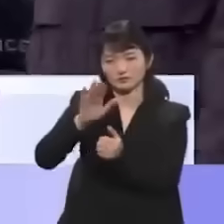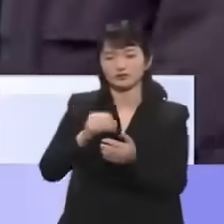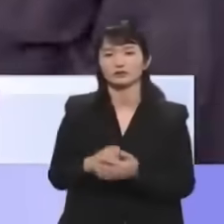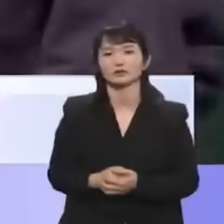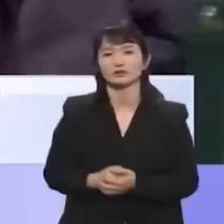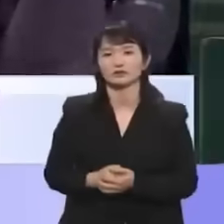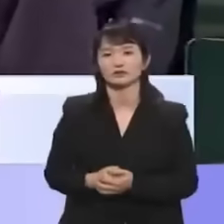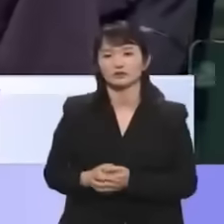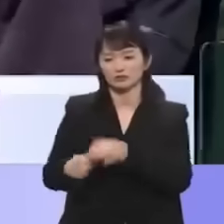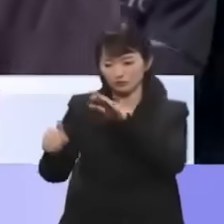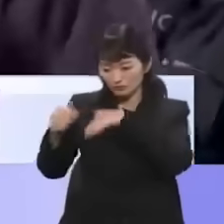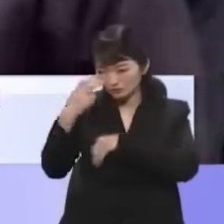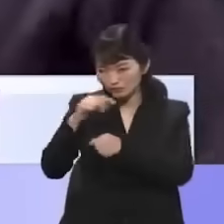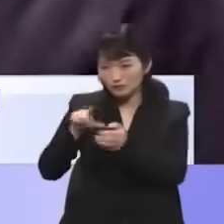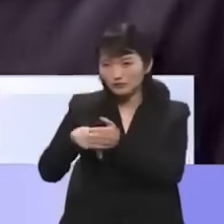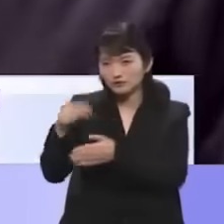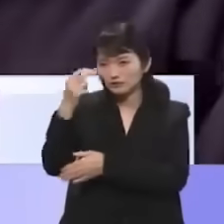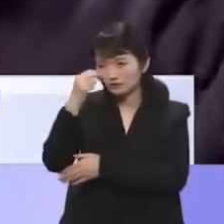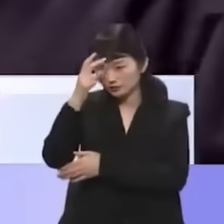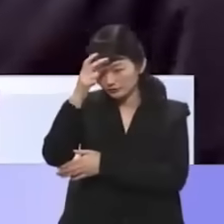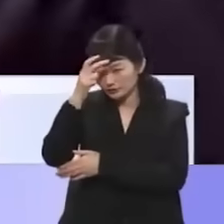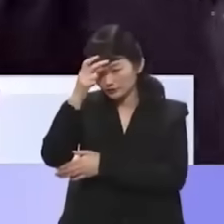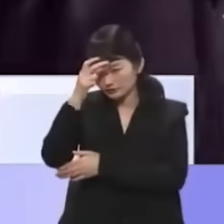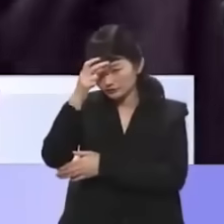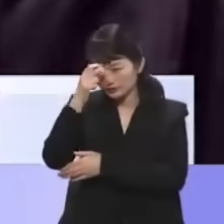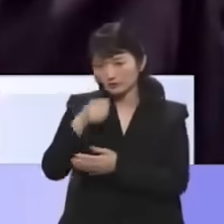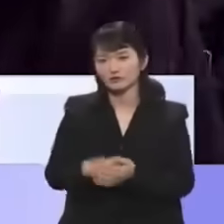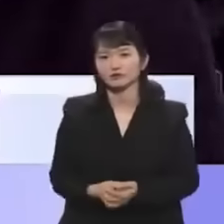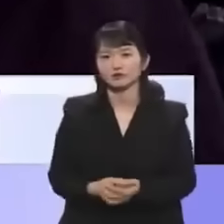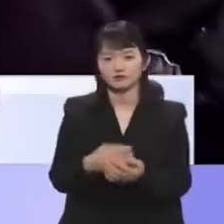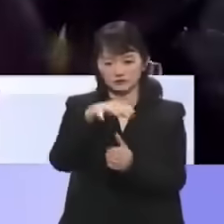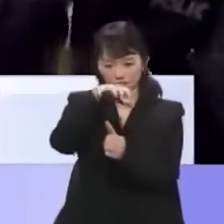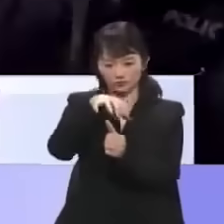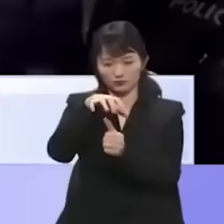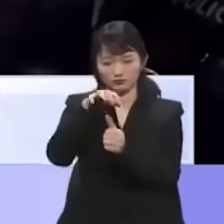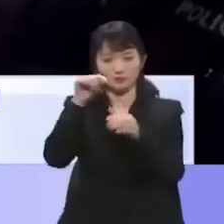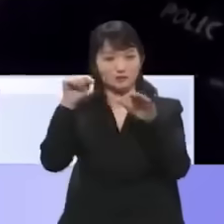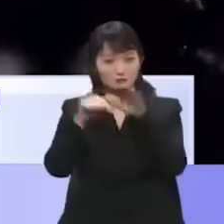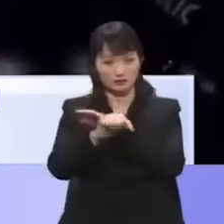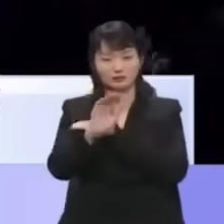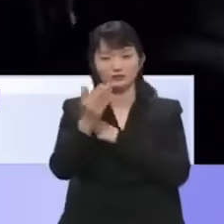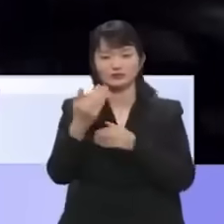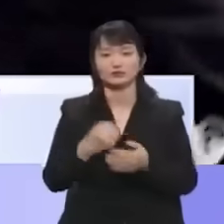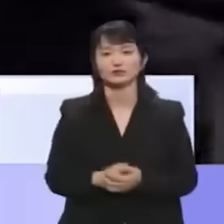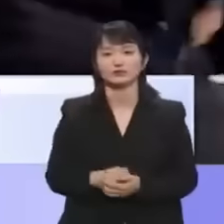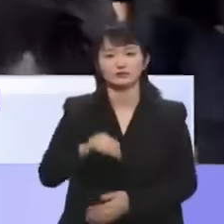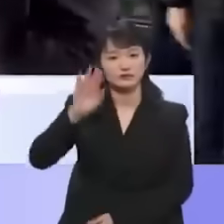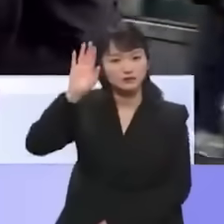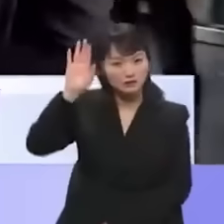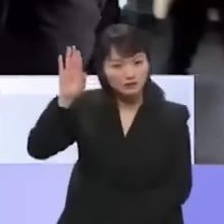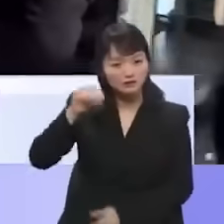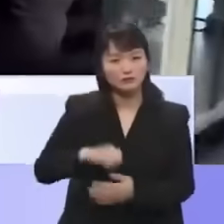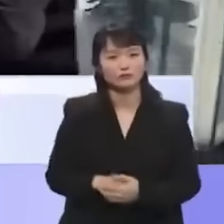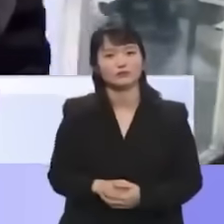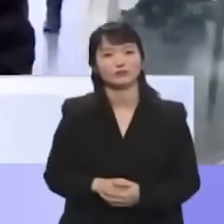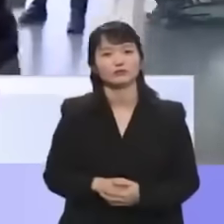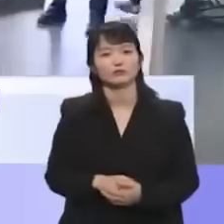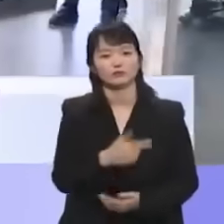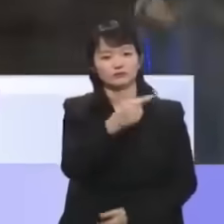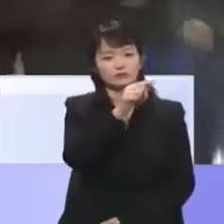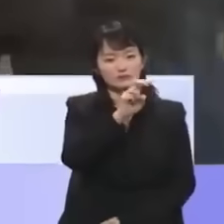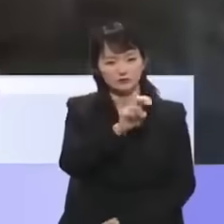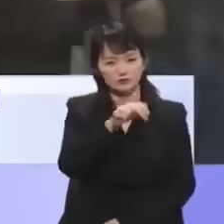신문을 하려면 경찰이 직접 구치소에 찾아가야 합니다 그럼에도 불구하고 전 청조는 향후에도 대질신문을 반복하고 싶다는 의사를